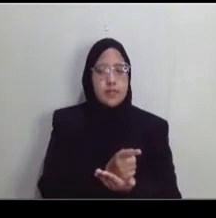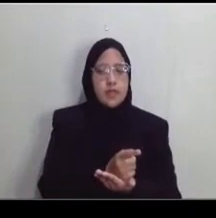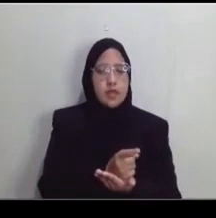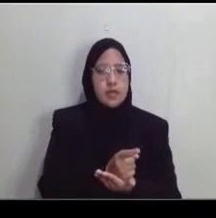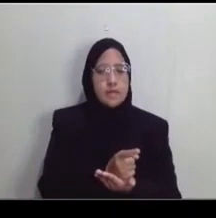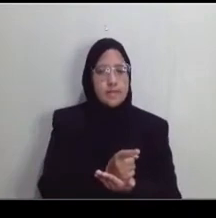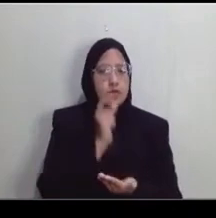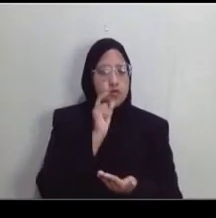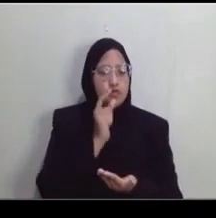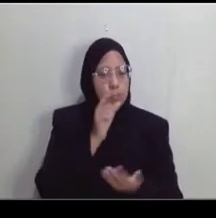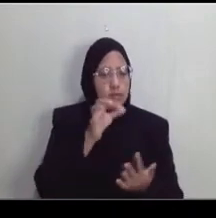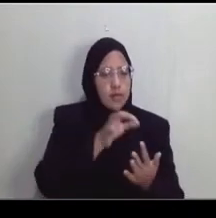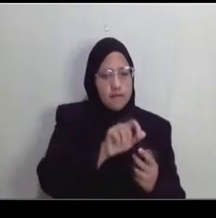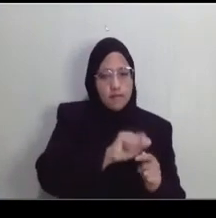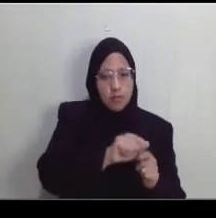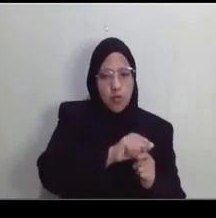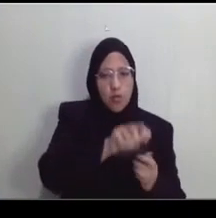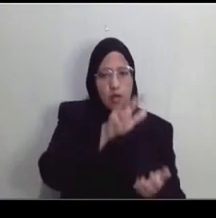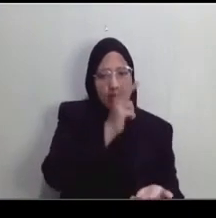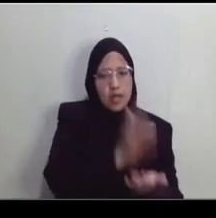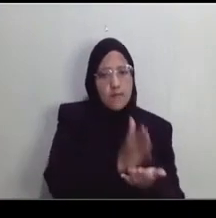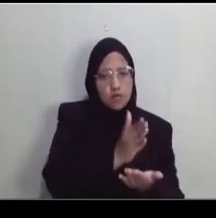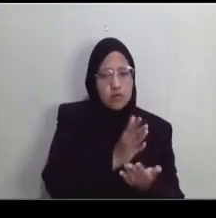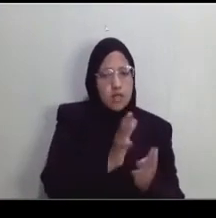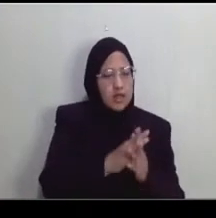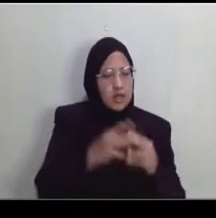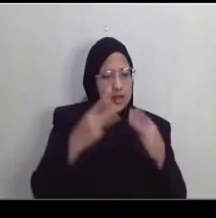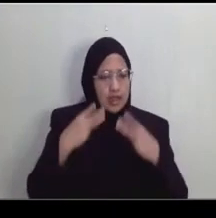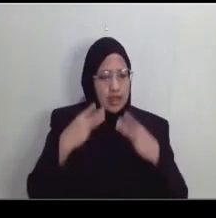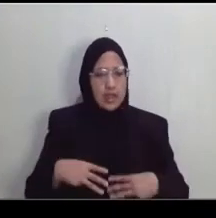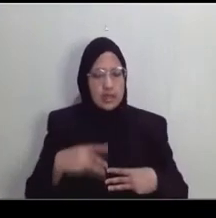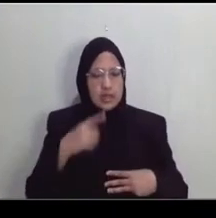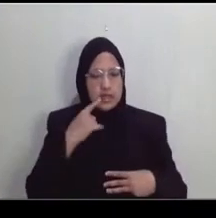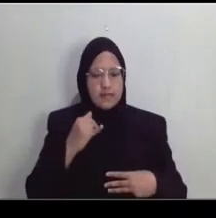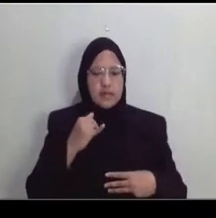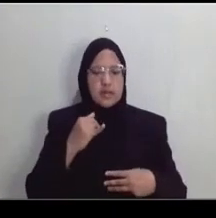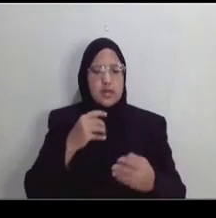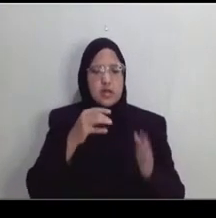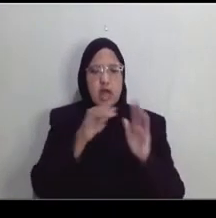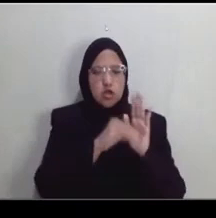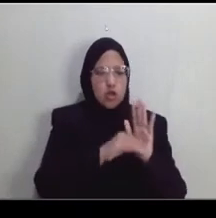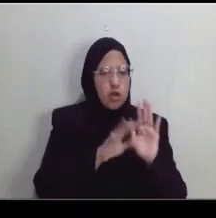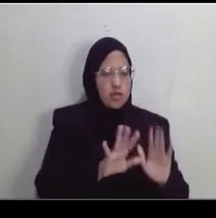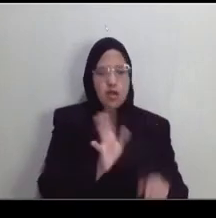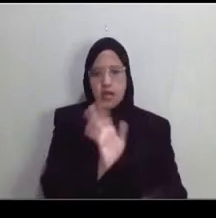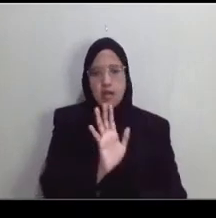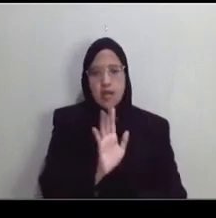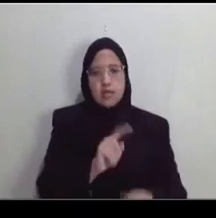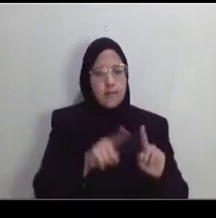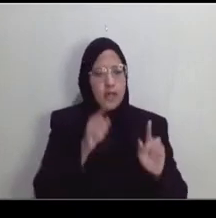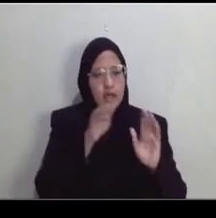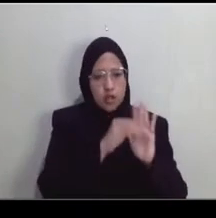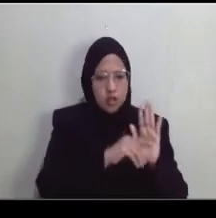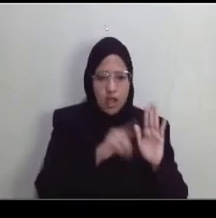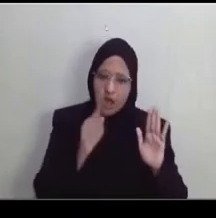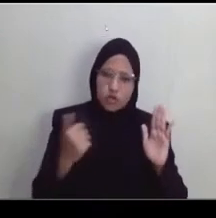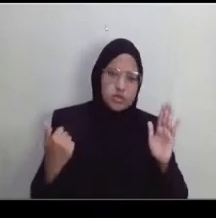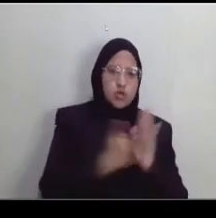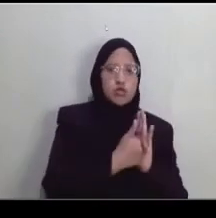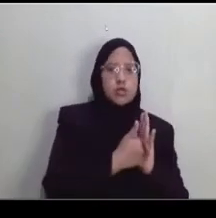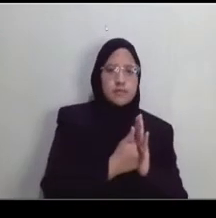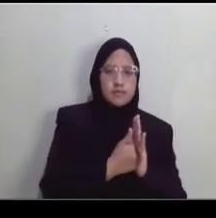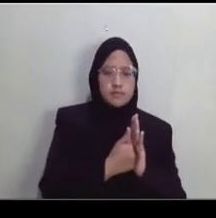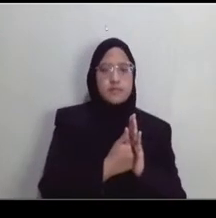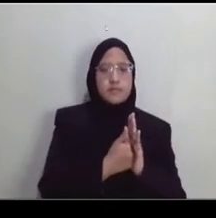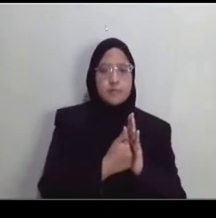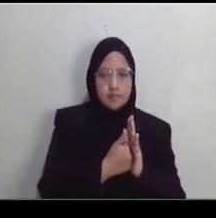sekedar sebagai Macan kertas belaka Namun demikian sanksi dalam pelanggaran etik